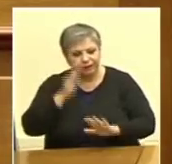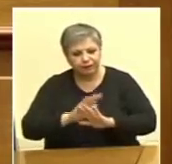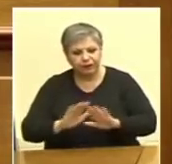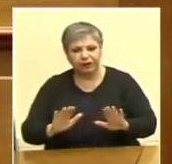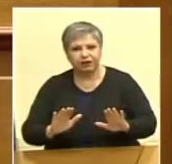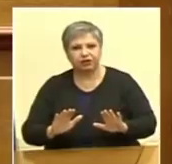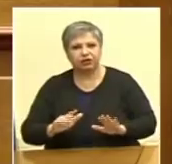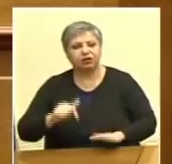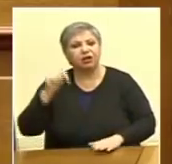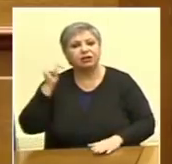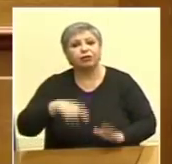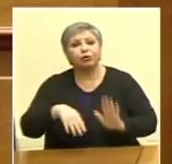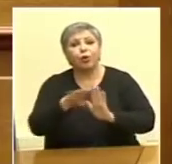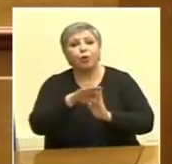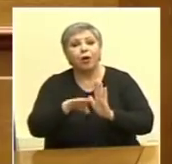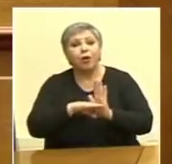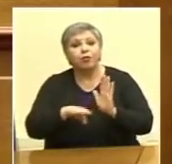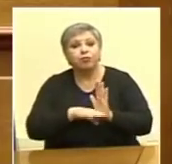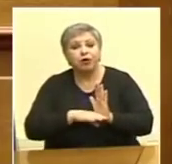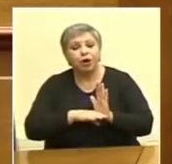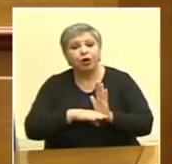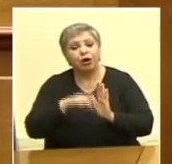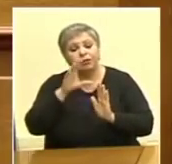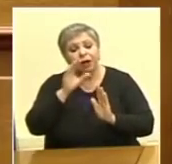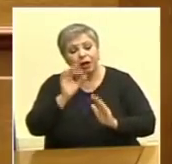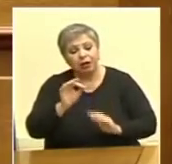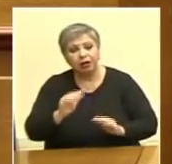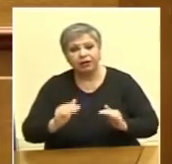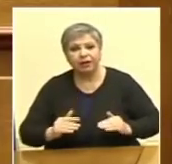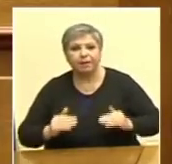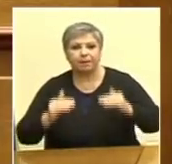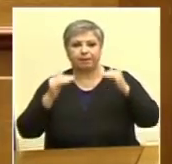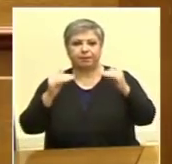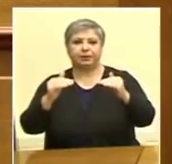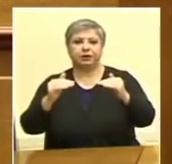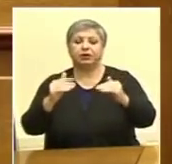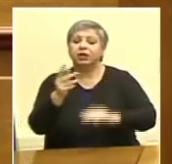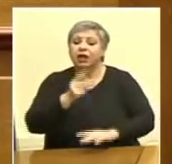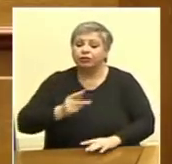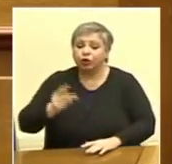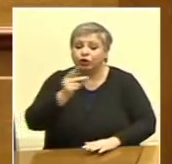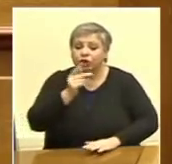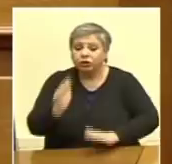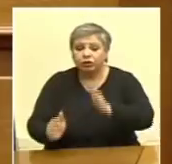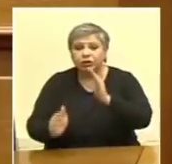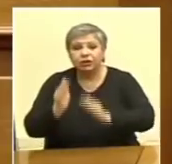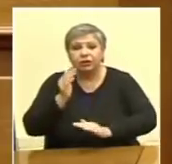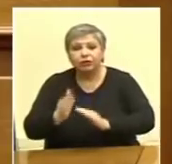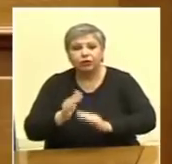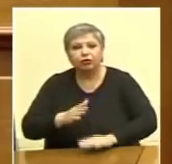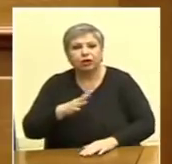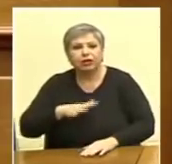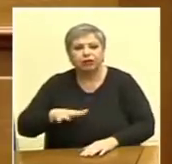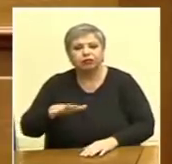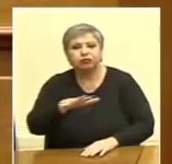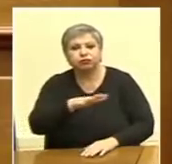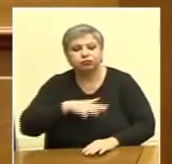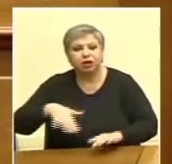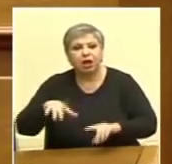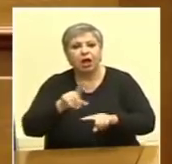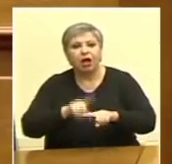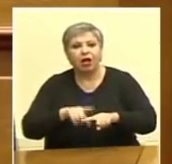ενός προγράμματος που παρέχει φροντίδα, κοινωνική φροντίδα σε χιλιάδες συνανθρώπους μας. Ούτε